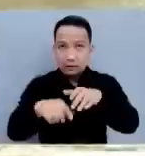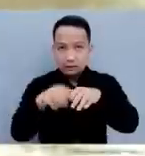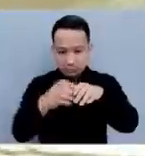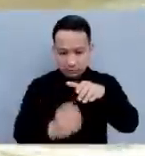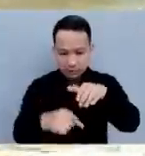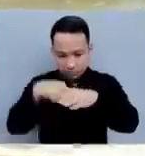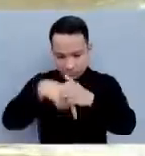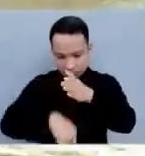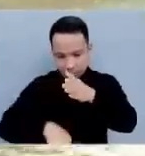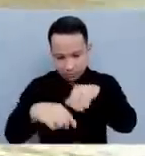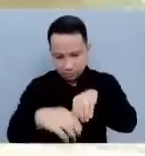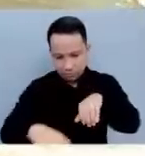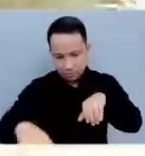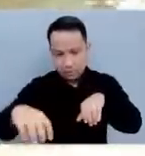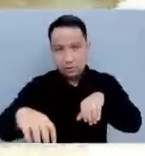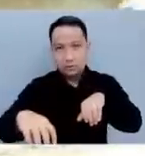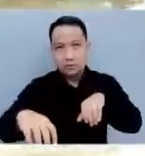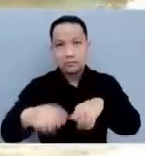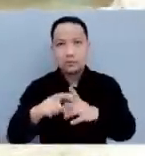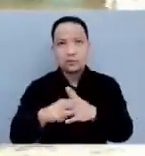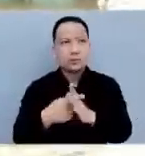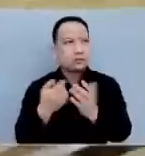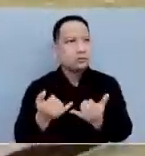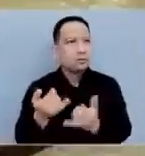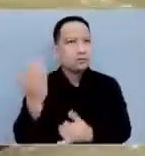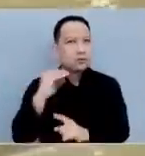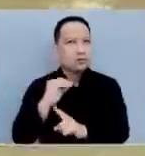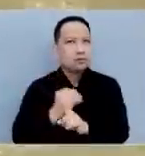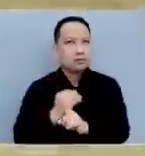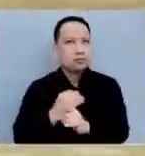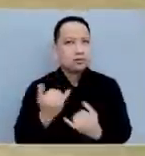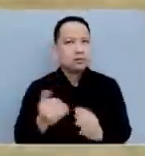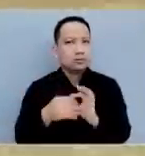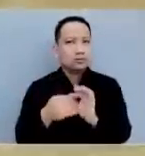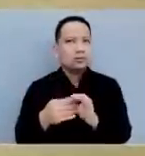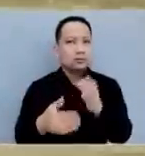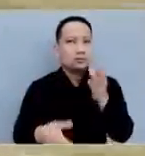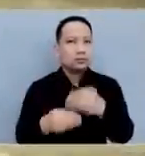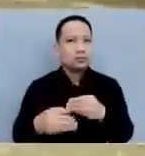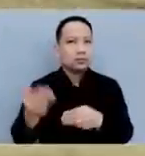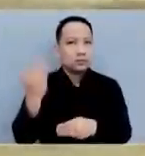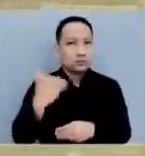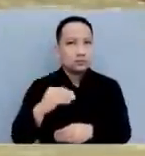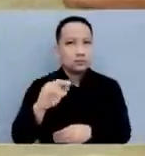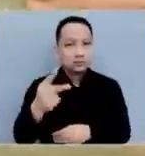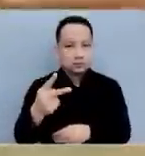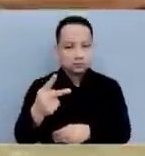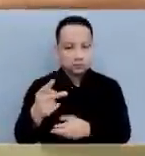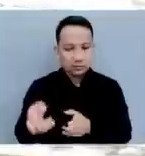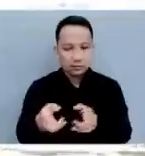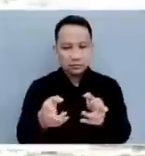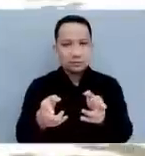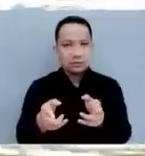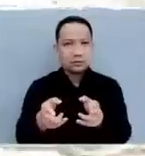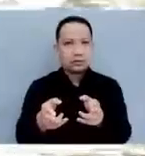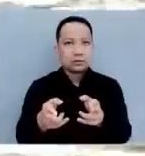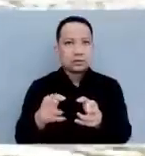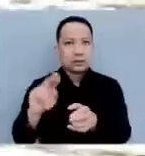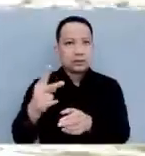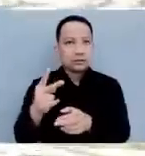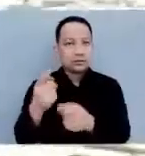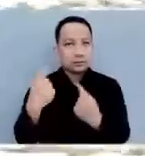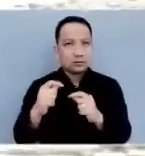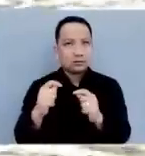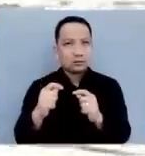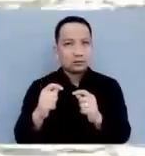pagbaha. Nag-umpisa pa lang po kami ngayong Oktubre at nasundan ho ng pangalawang ilog ngayong Marso at ini-step